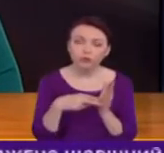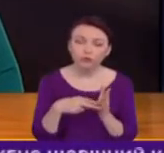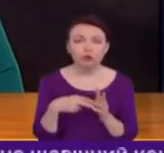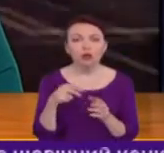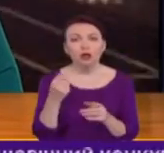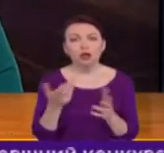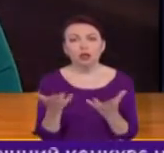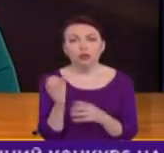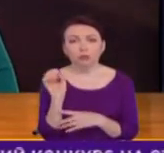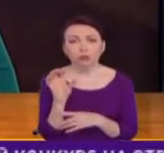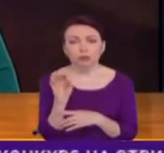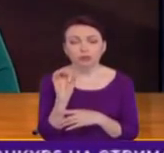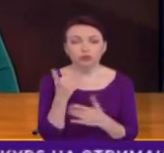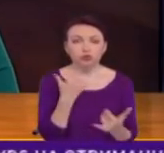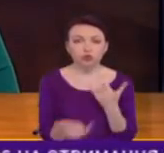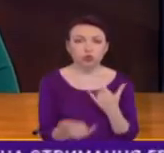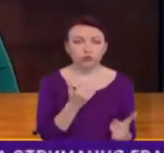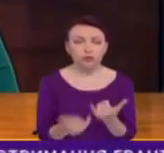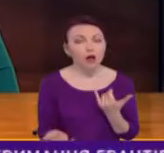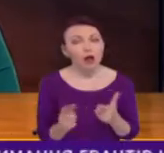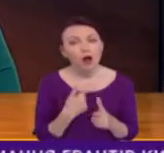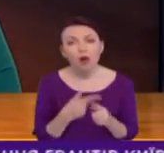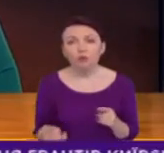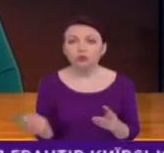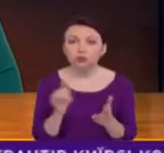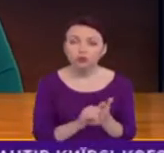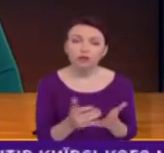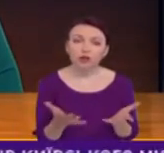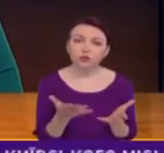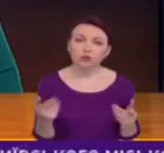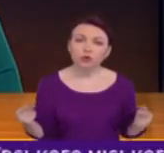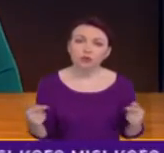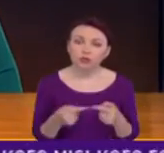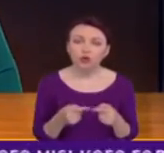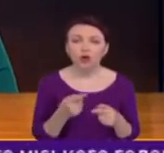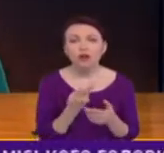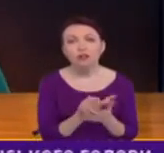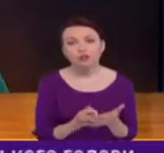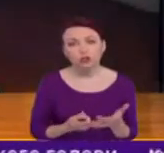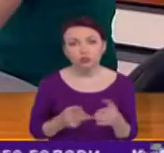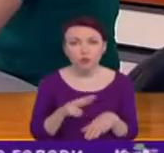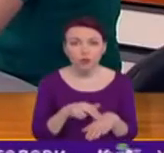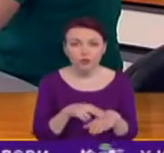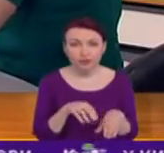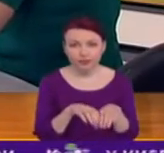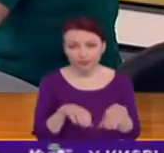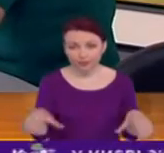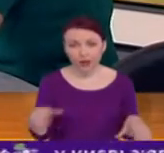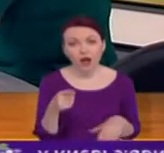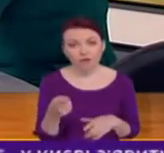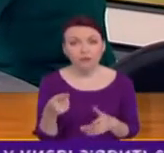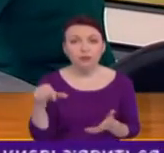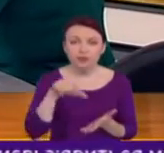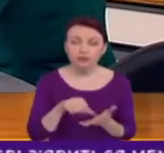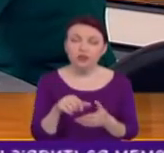в режимі очікування, або встановлення когось окремого, конкретного лежачого поліцейського. Ви, як представник